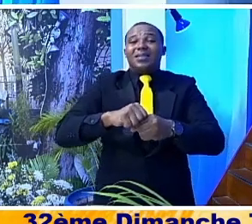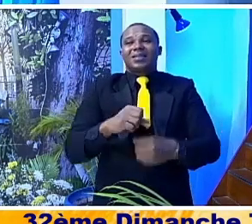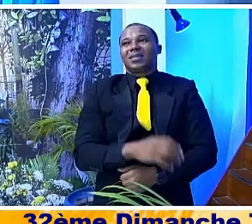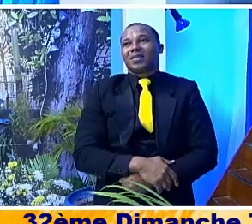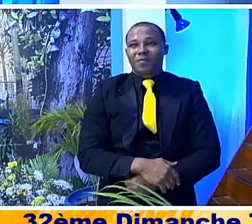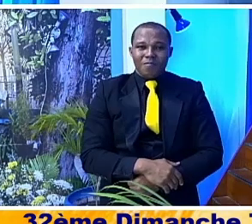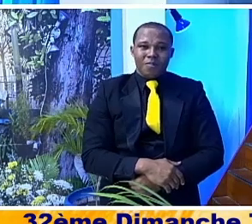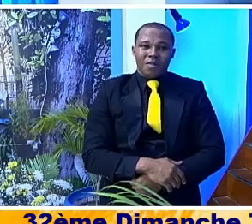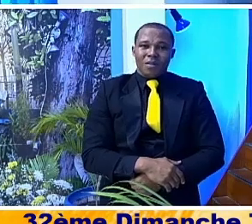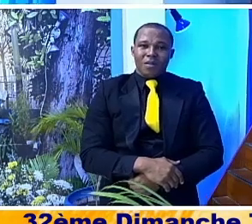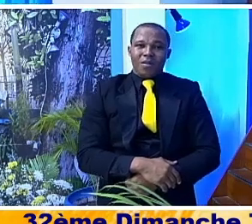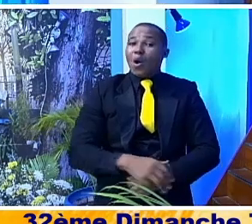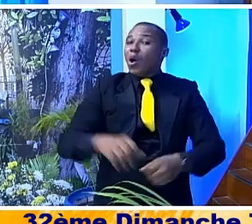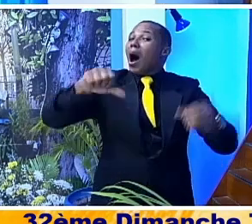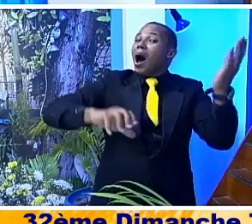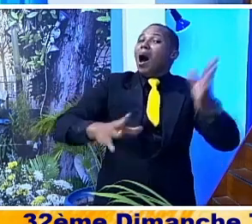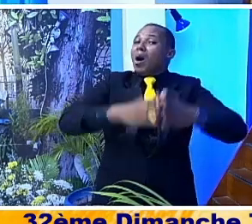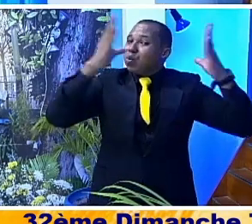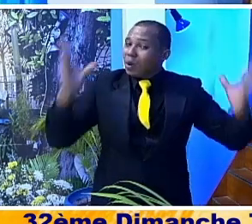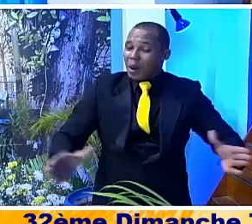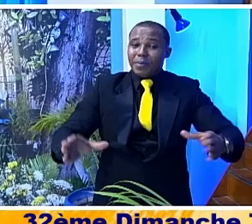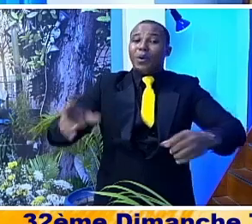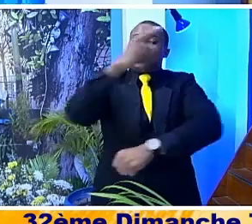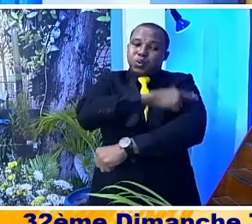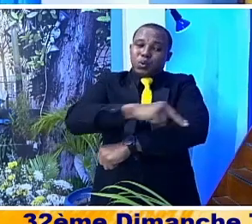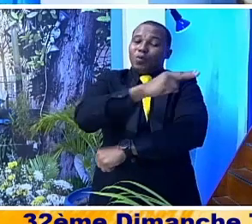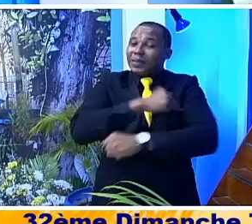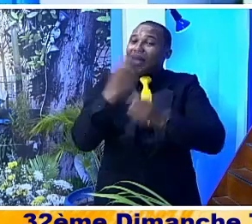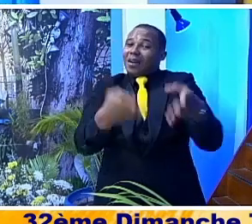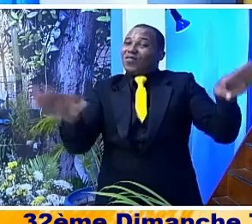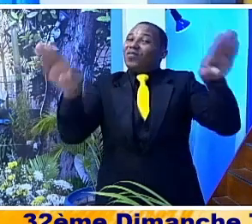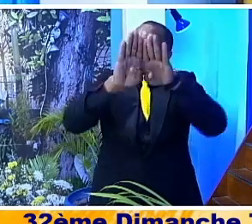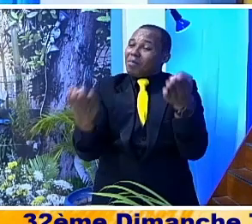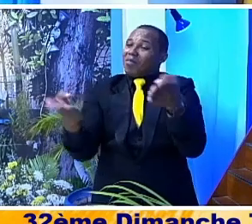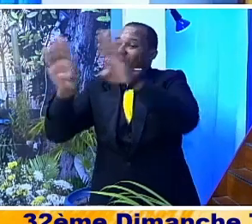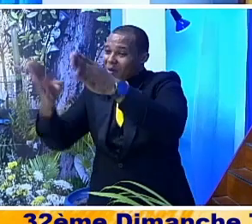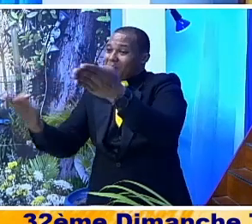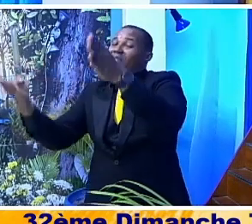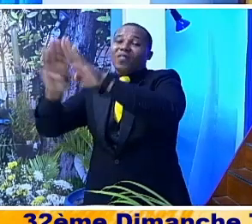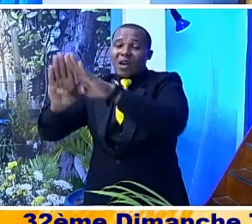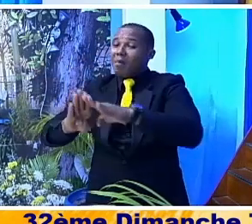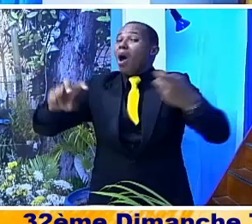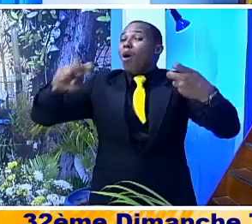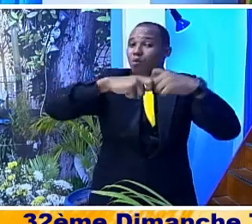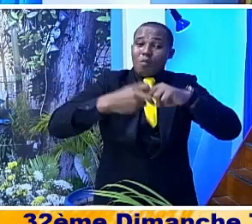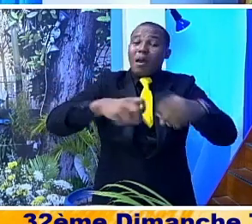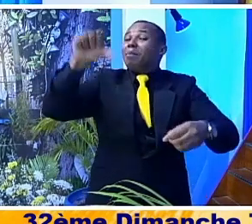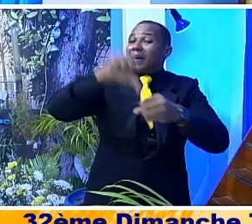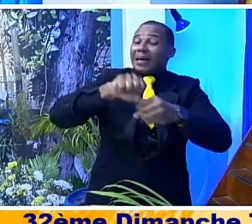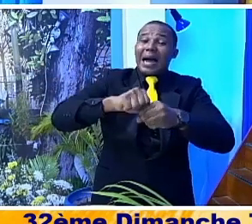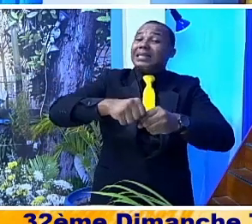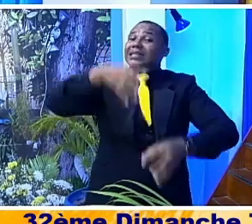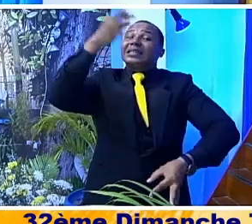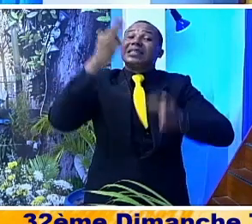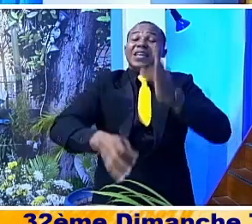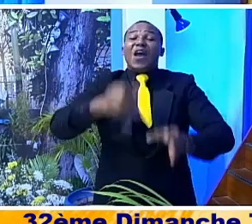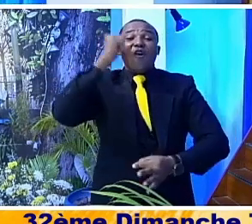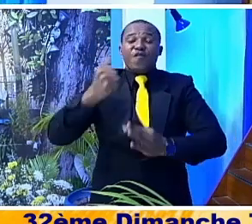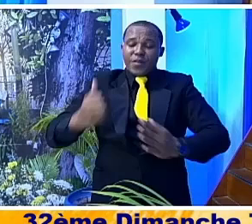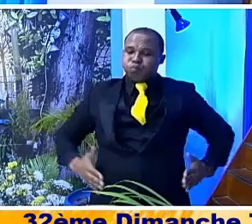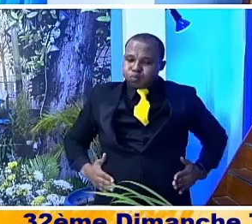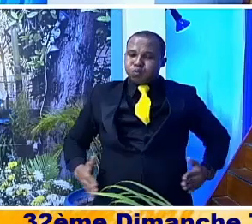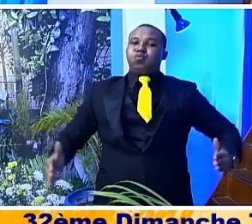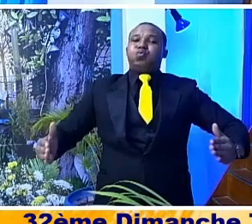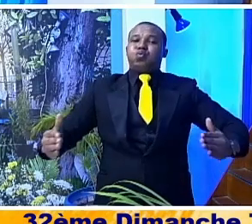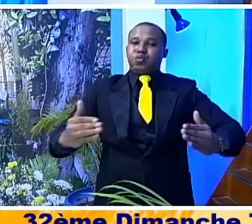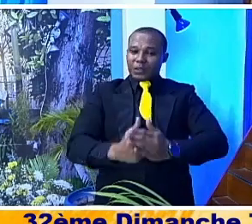fermé. Son moun qui a appendicite, qu'on n'a pas de prix, soit mouru. Si on fiancé, tu besoin de faire césarienne, grand plus chance pour mourir qu'on